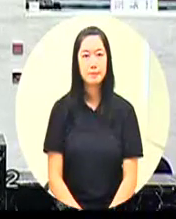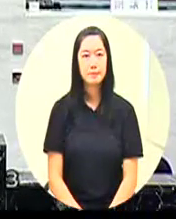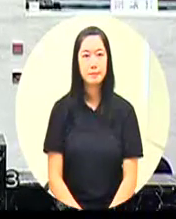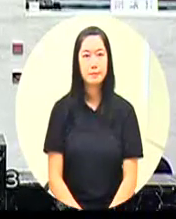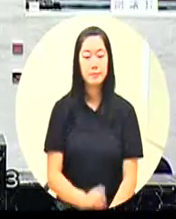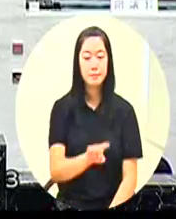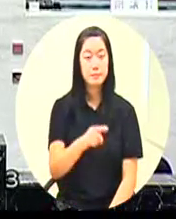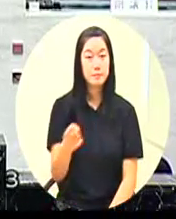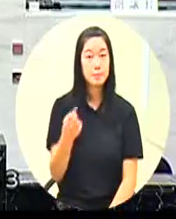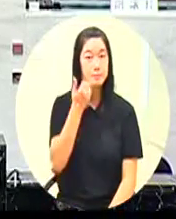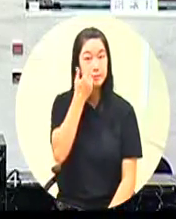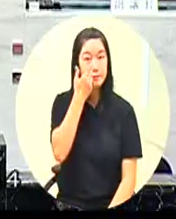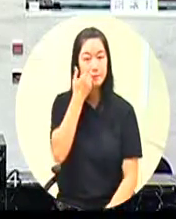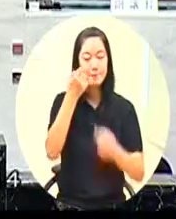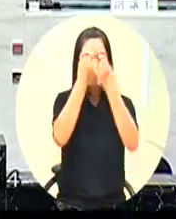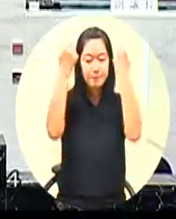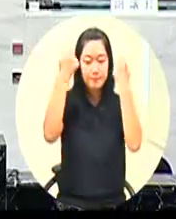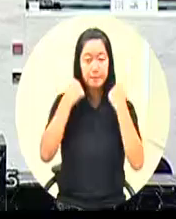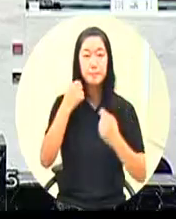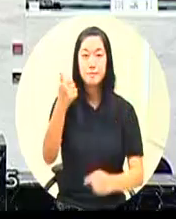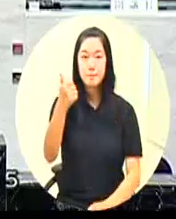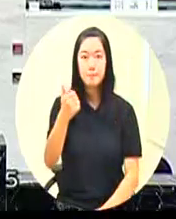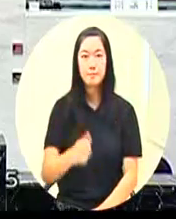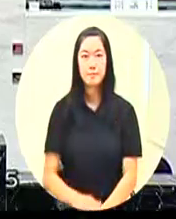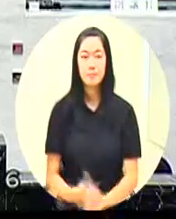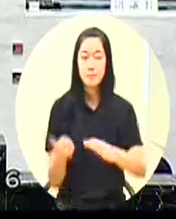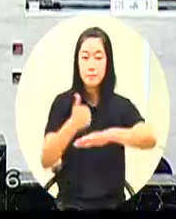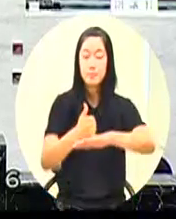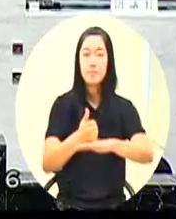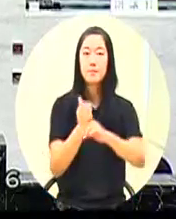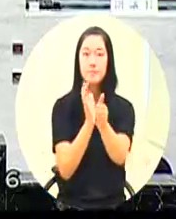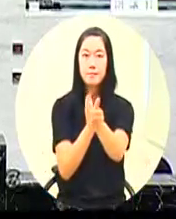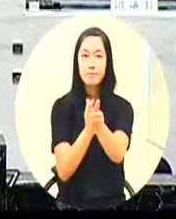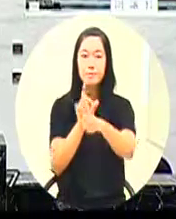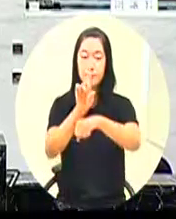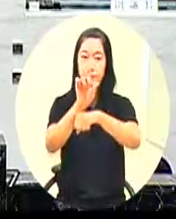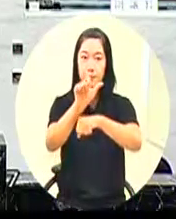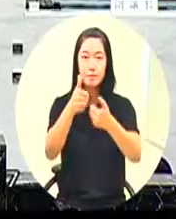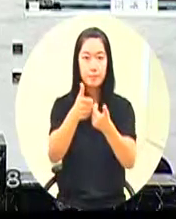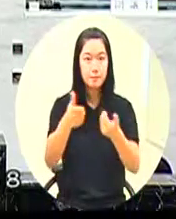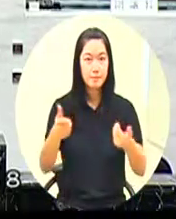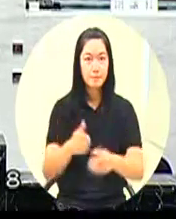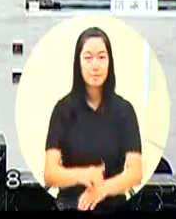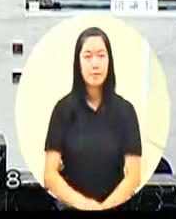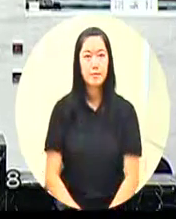好，接着是周中站议员时间15分钟，请。